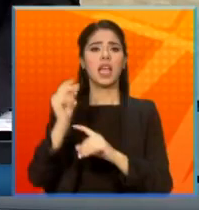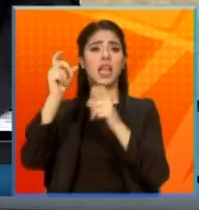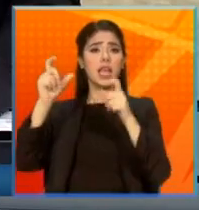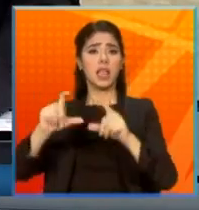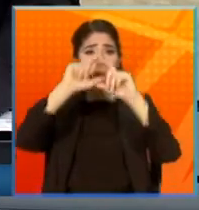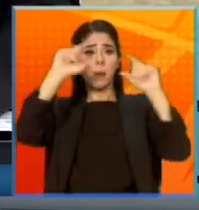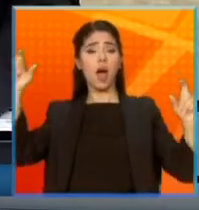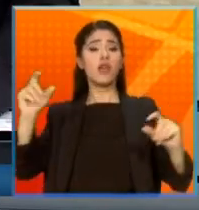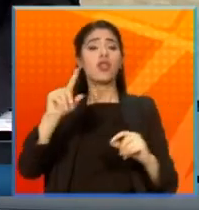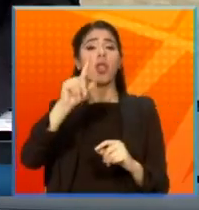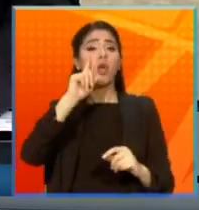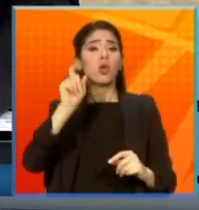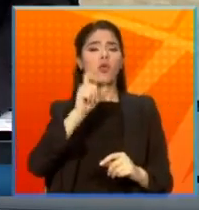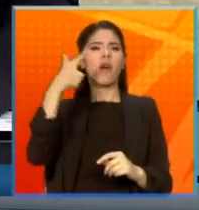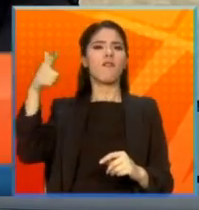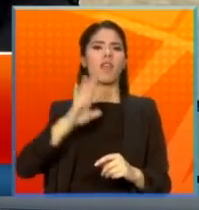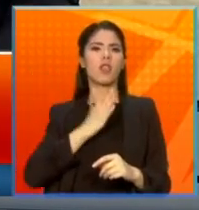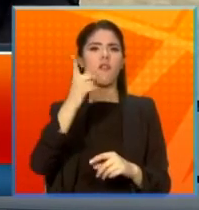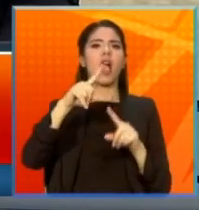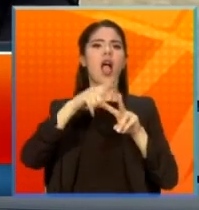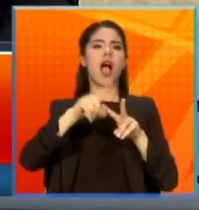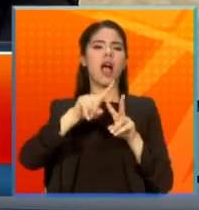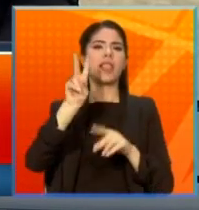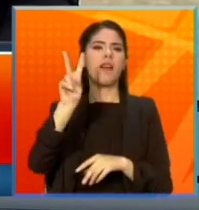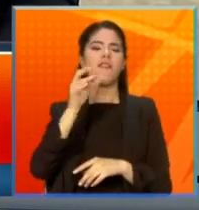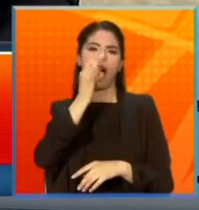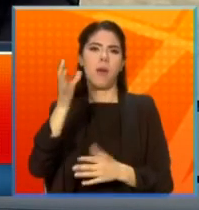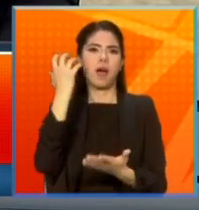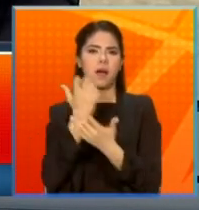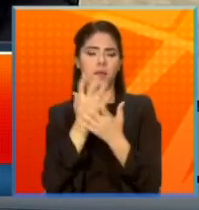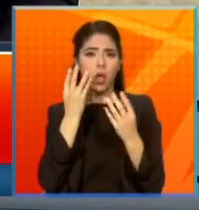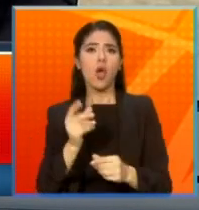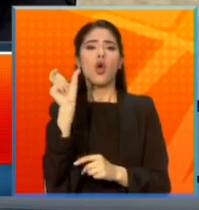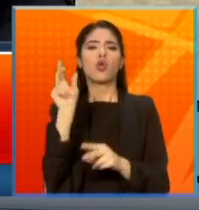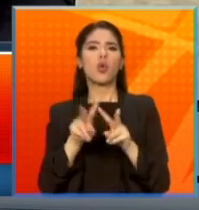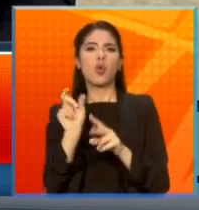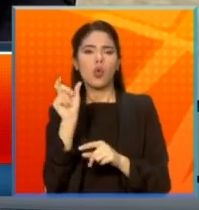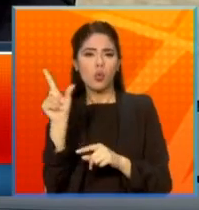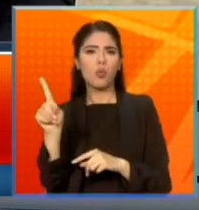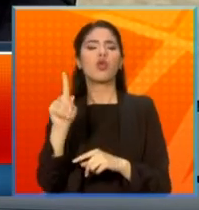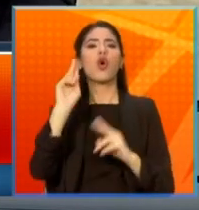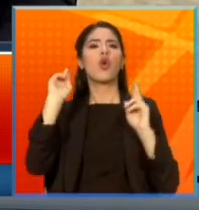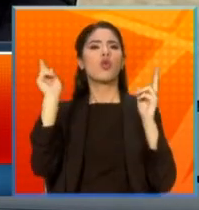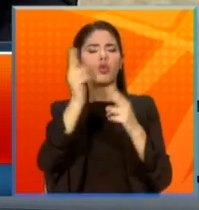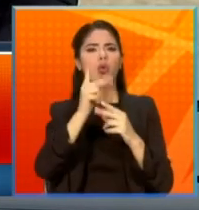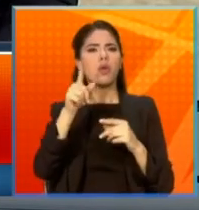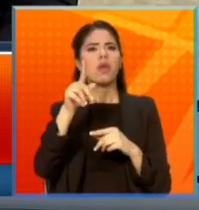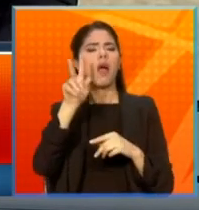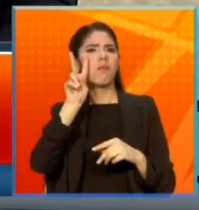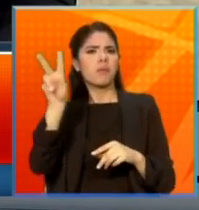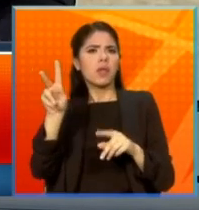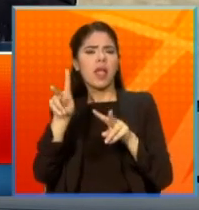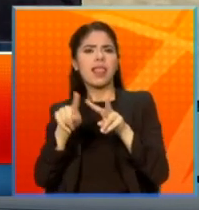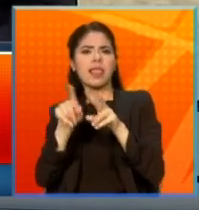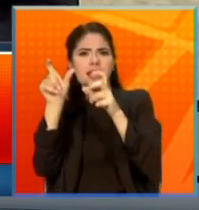İdlib başına günün en dikkat çeken görüntülerini ise ATV Haber ekibi kaydetti. Bugün Umut Erol ve Mutlu Şimşek dünyanın gözünü kulağını çevirdi. Nayrab